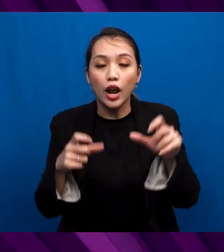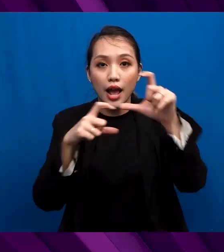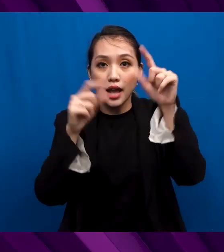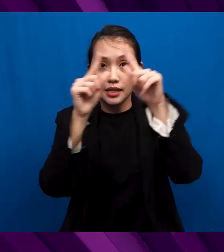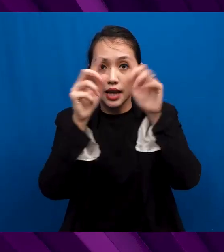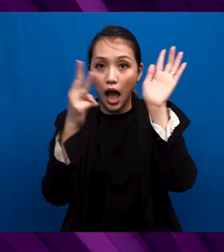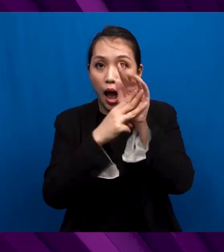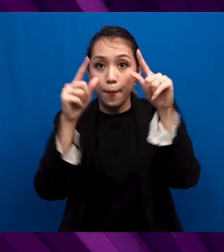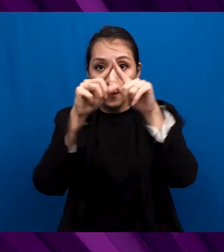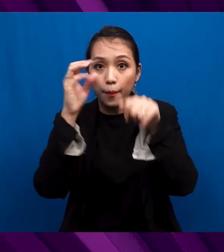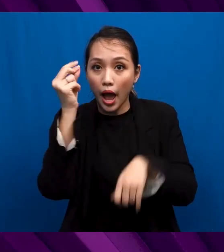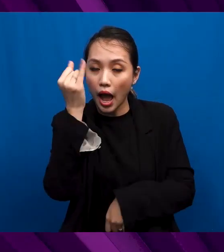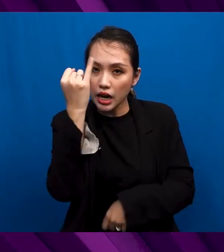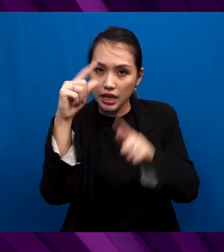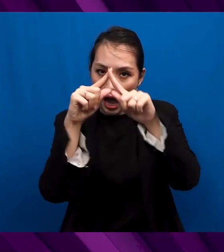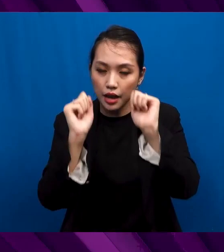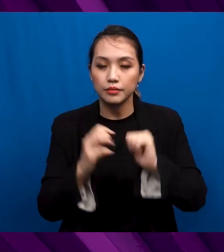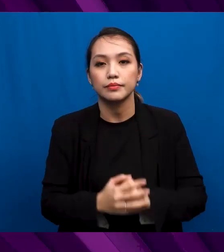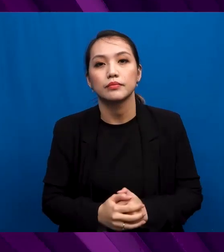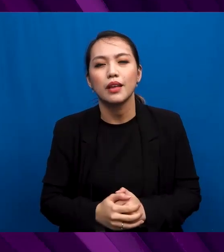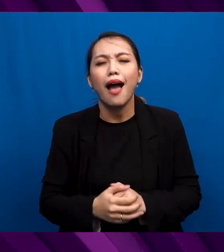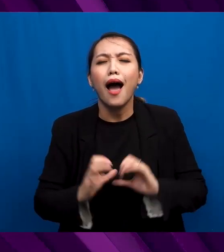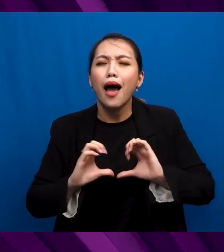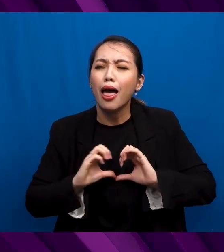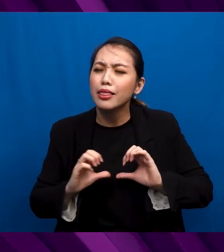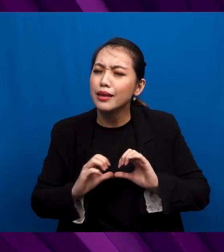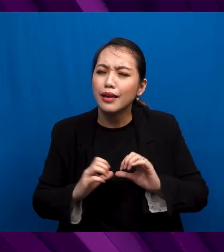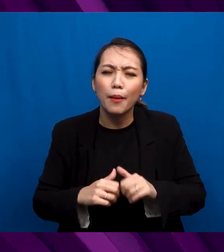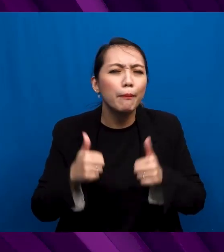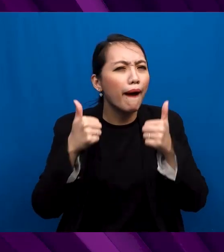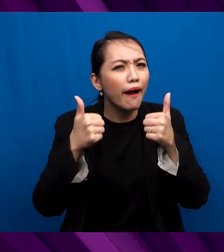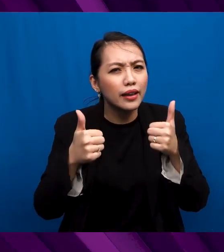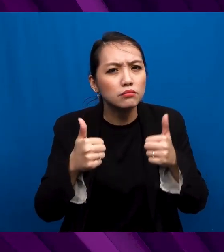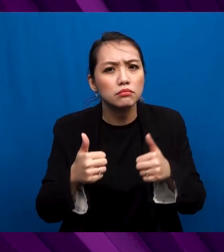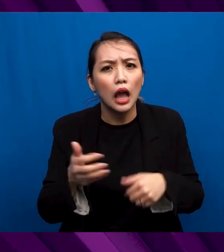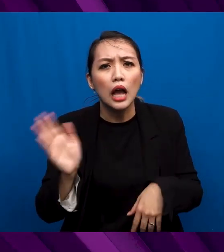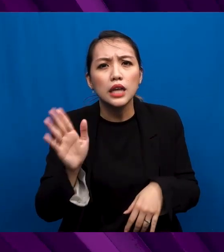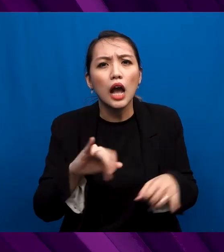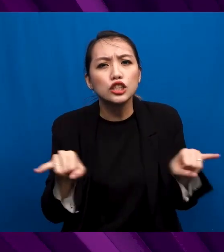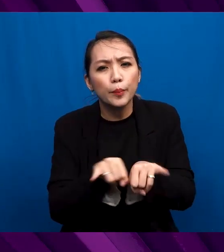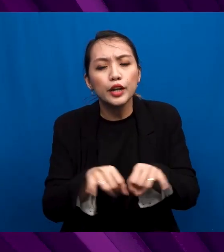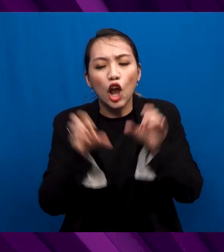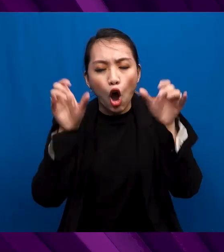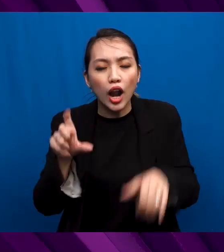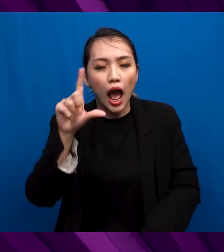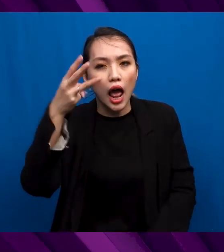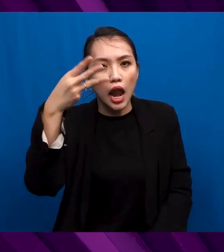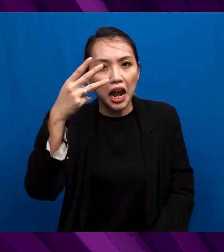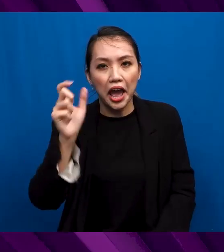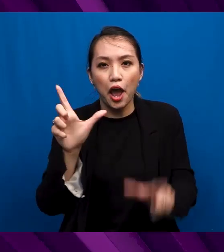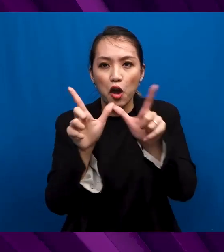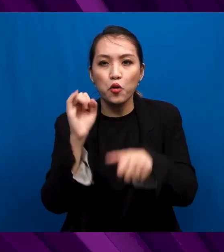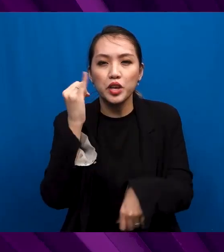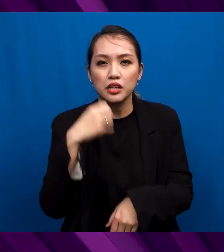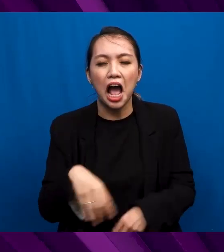ministry. Padahal orang di situ, seorang jiwa yang Tuhan kasih, seorang manusia yang sedang membutuhkan,